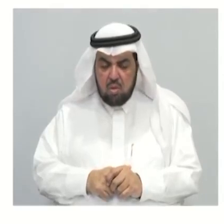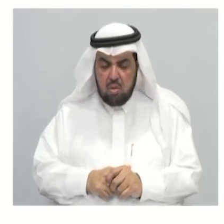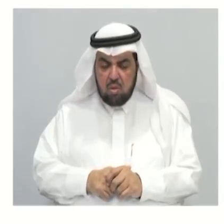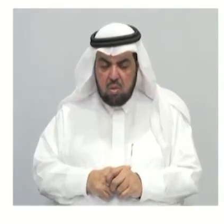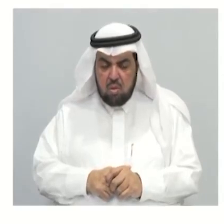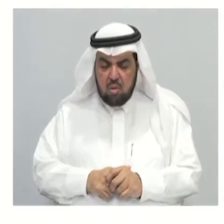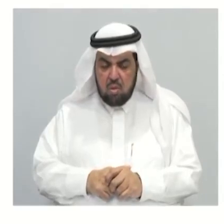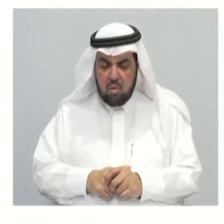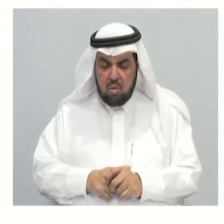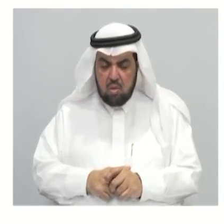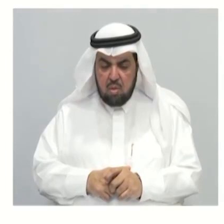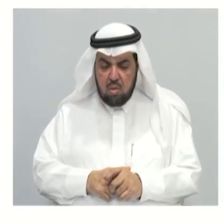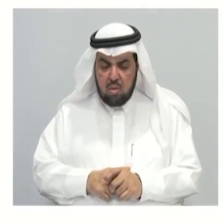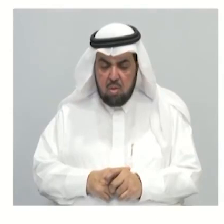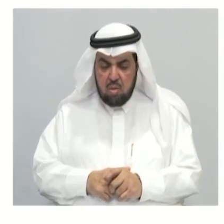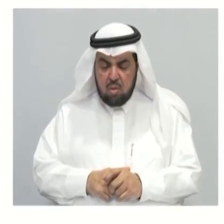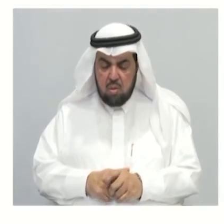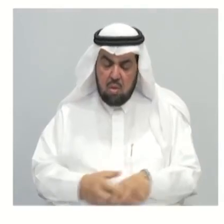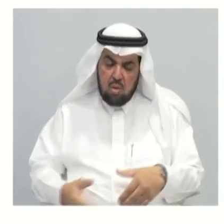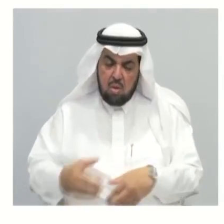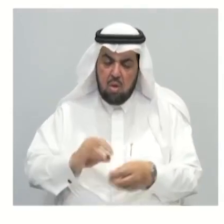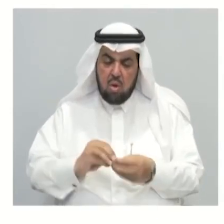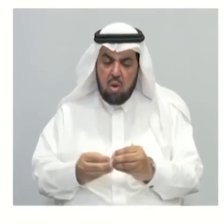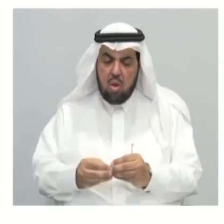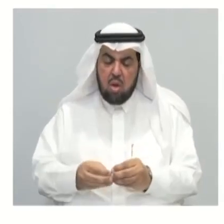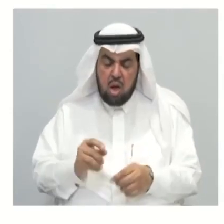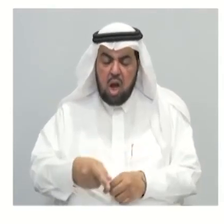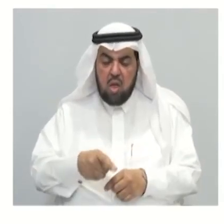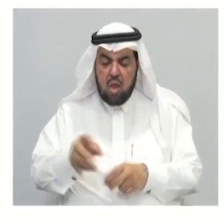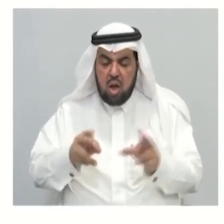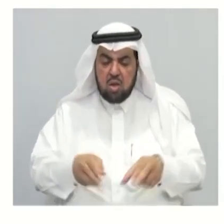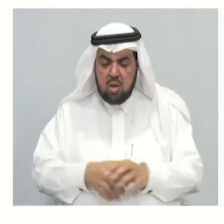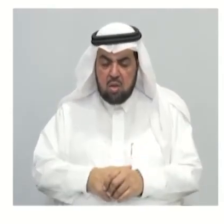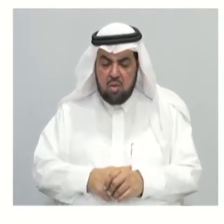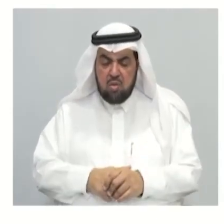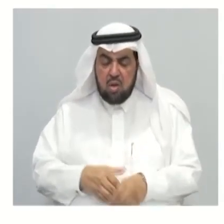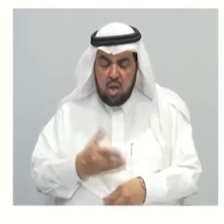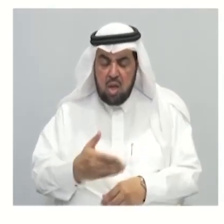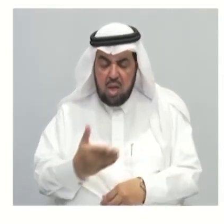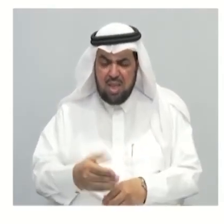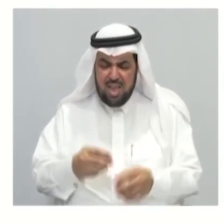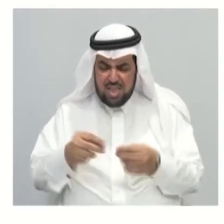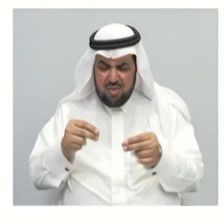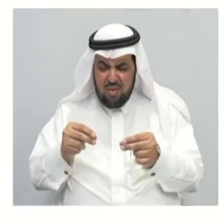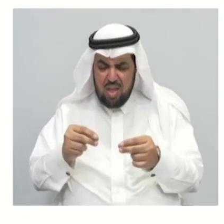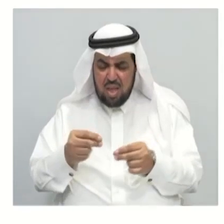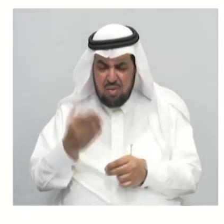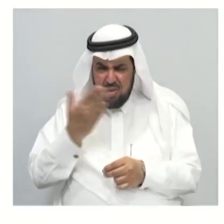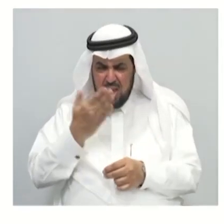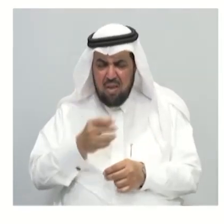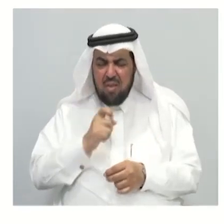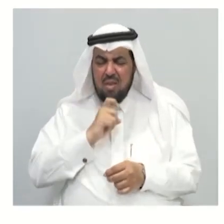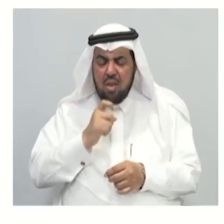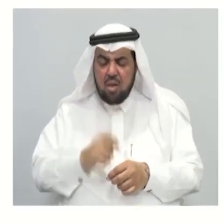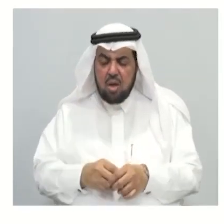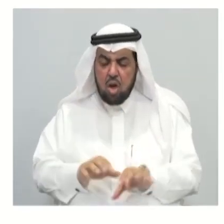الكتابه هنا يكون اعطاء اللون لهذا الشكل اعطاء الشفافيه بعد